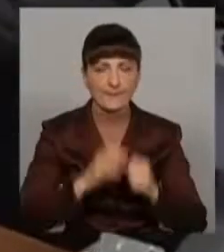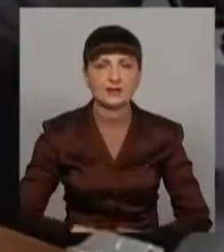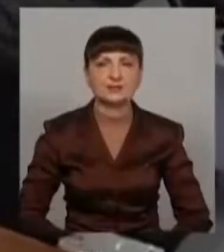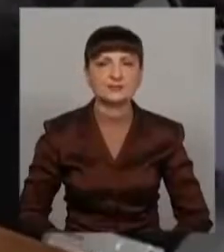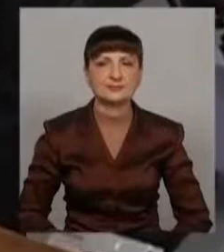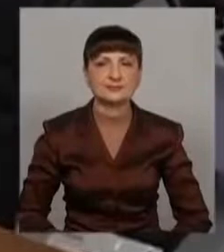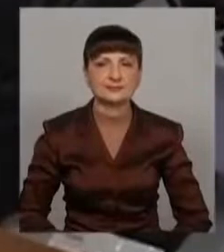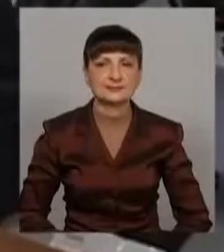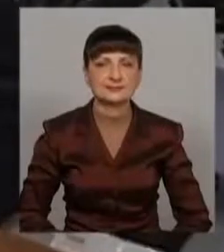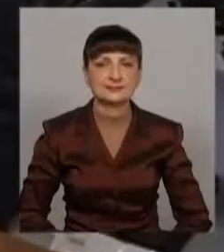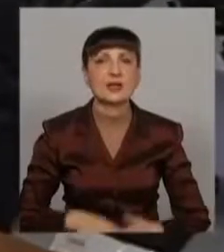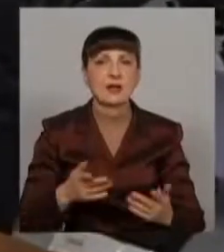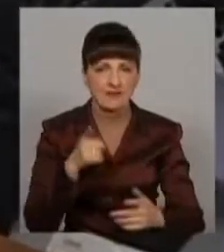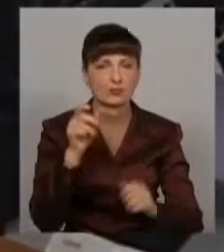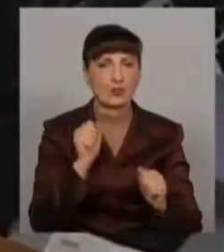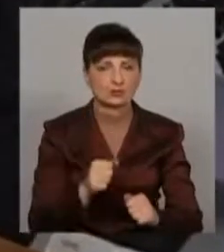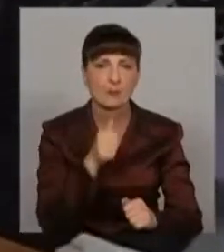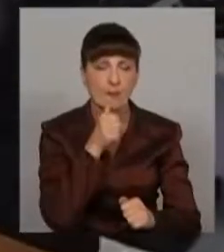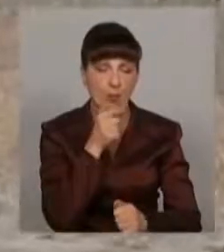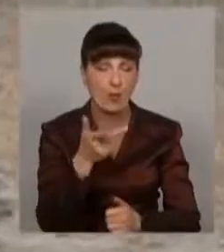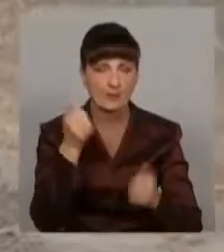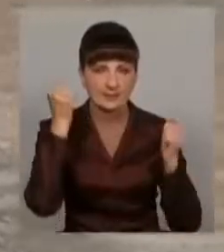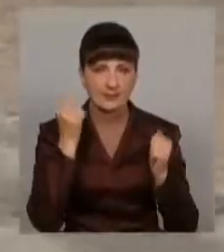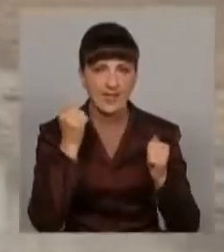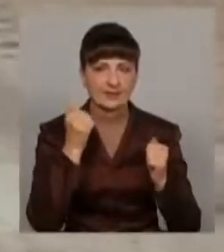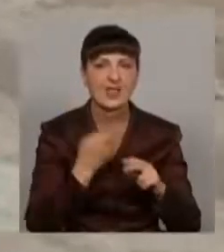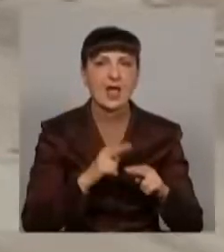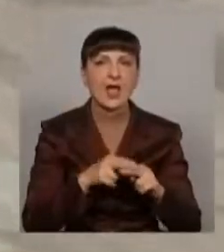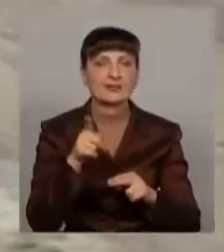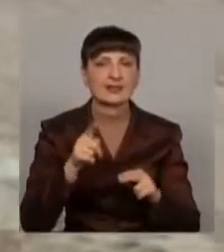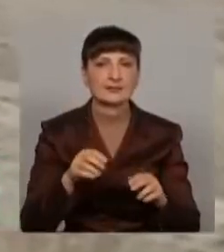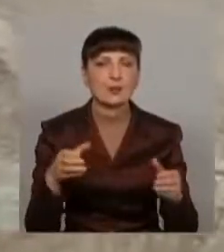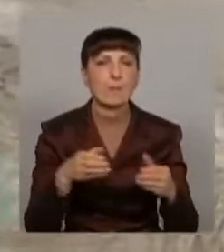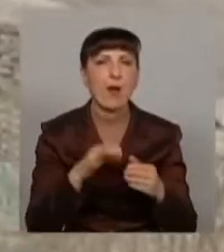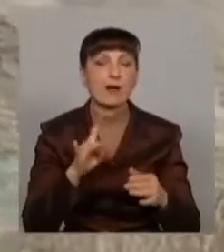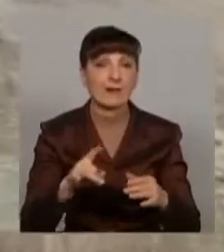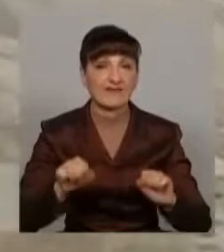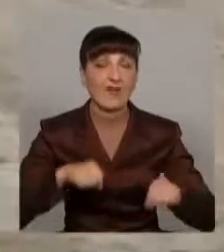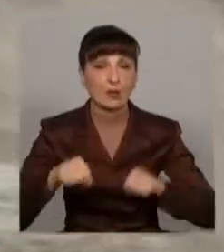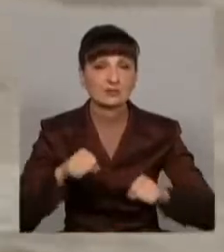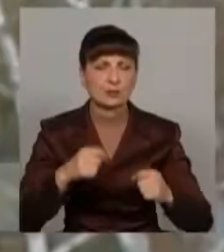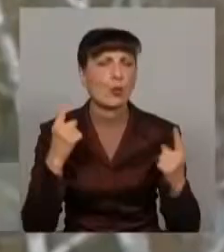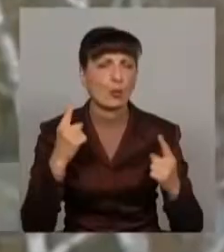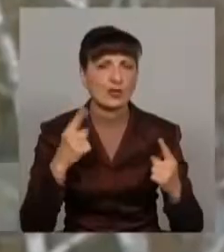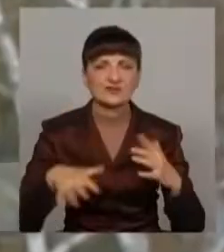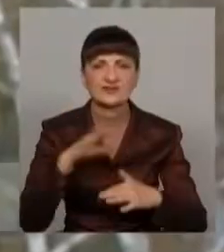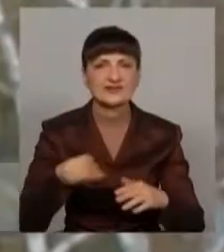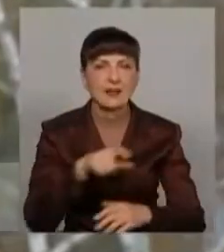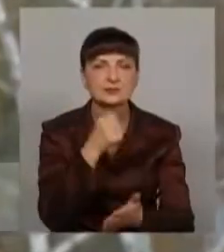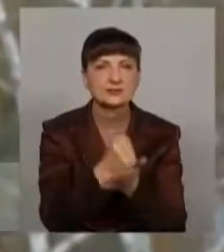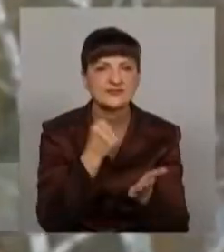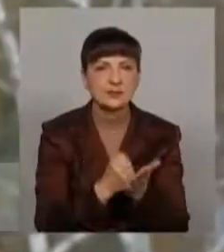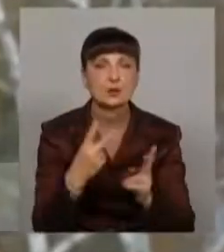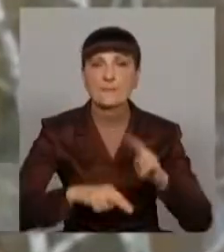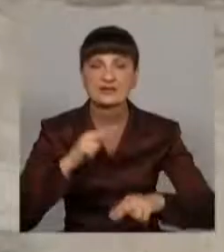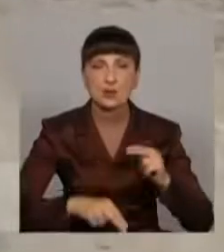какой взять лучше? Этот? Конечно, вот этот можете взять и примерить. Этот байк-парк крупнейший в Казахстане. Все трассы сертифицированы. Чтобы построить